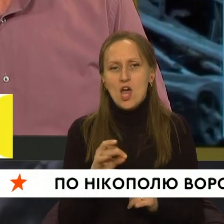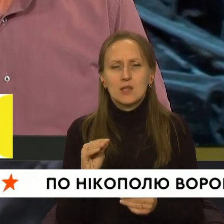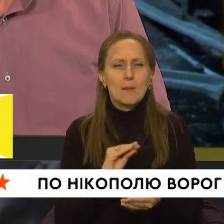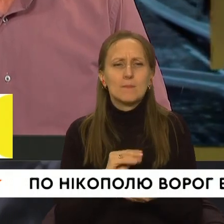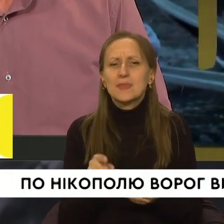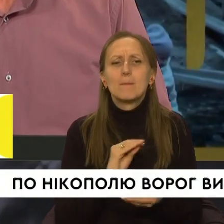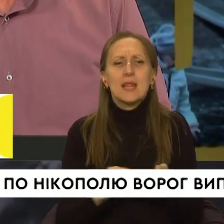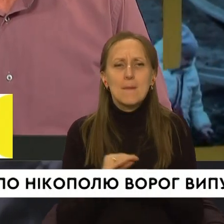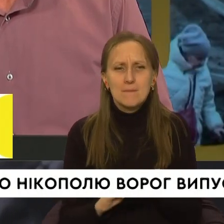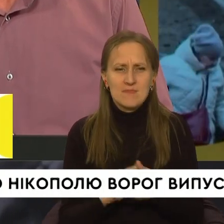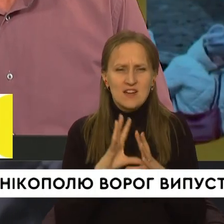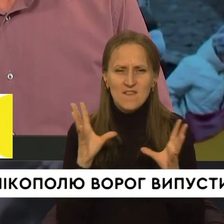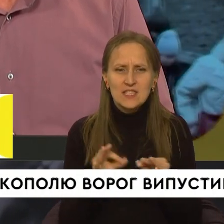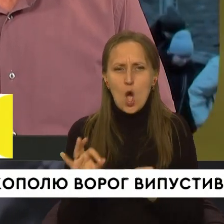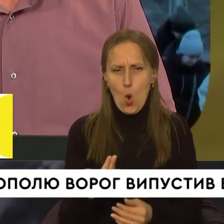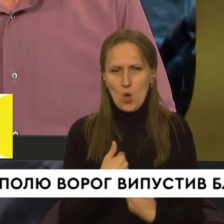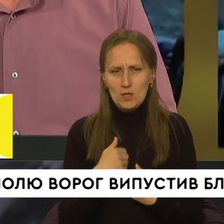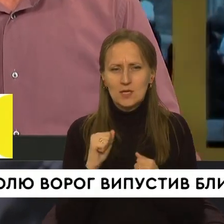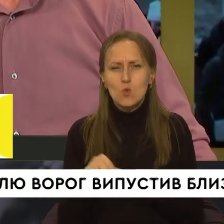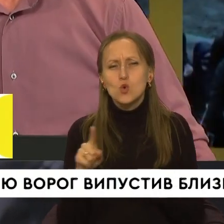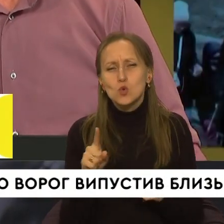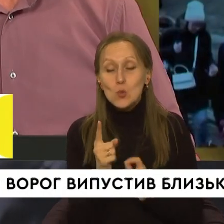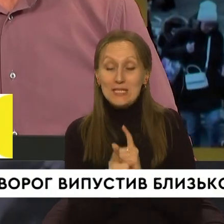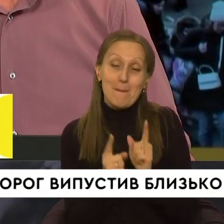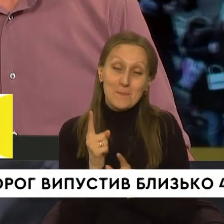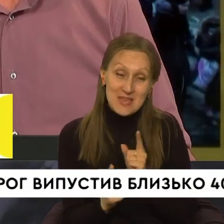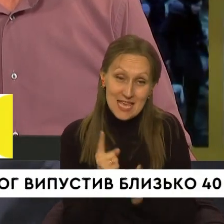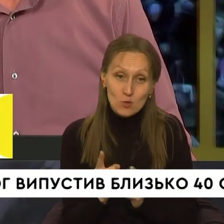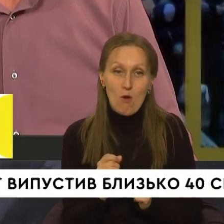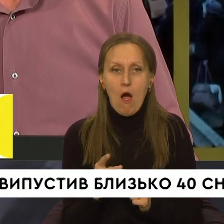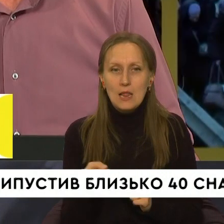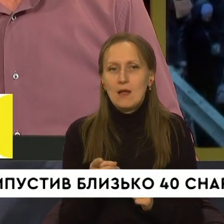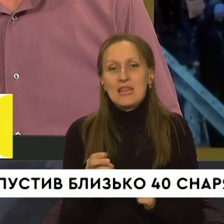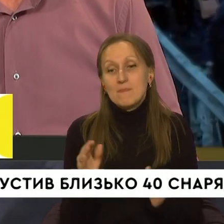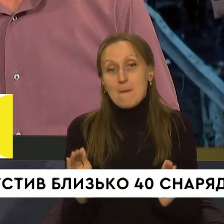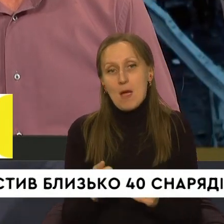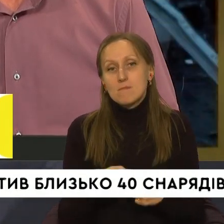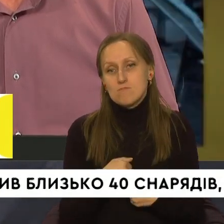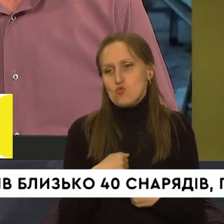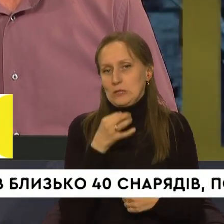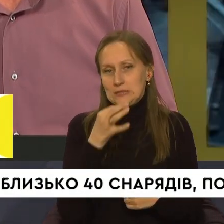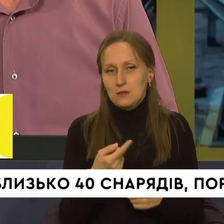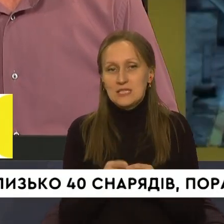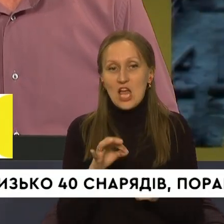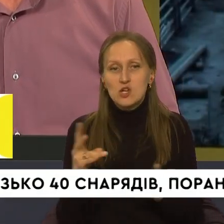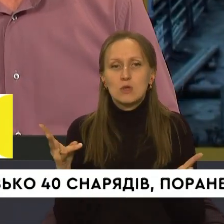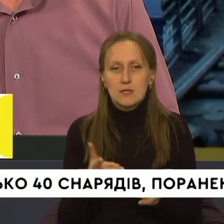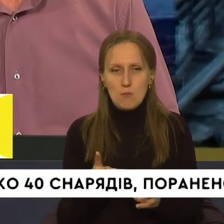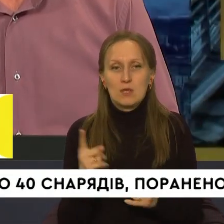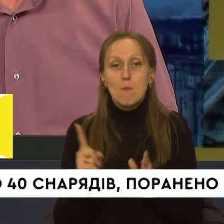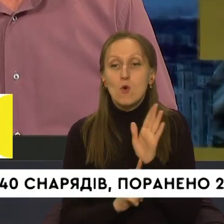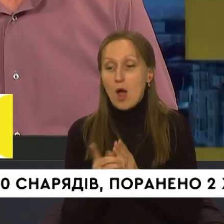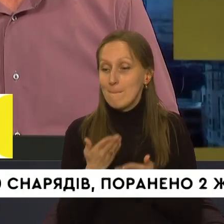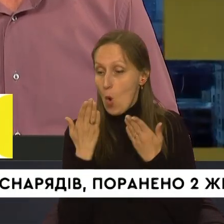прописано. Там прописано майже все про нас. Там можна ще дещо змінювати. От, але тим не менш, я можу сказати, що це річ, яку треба було їм